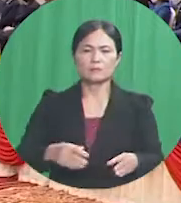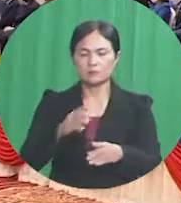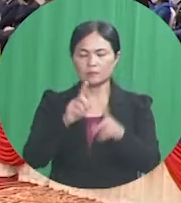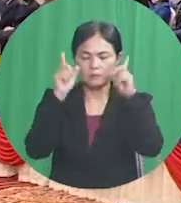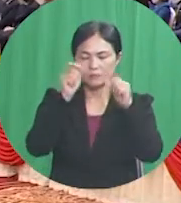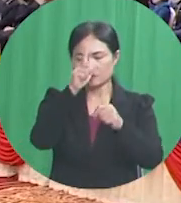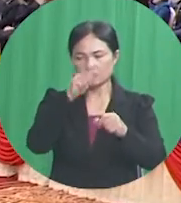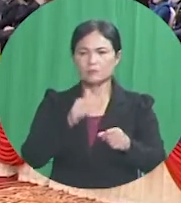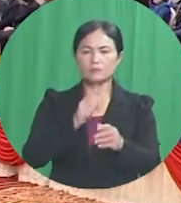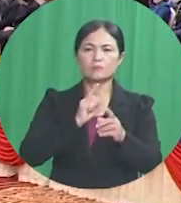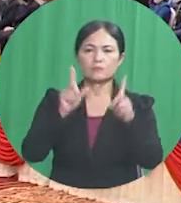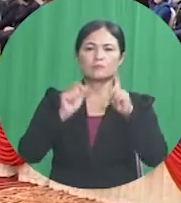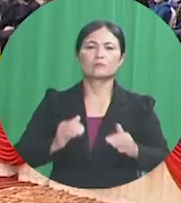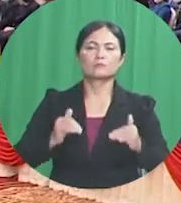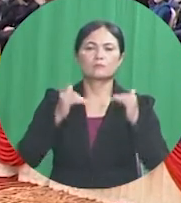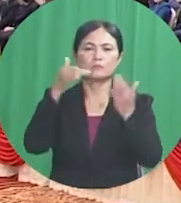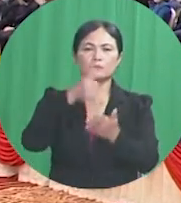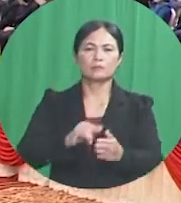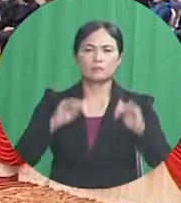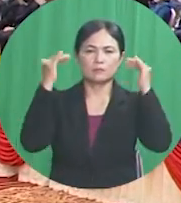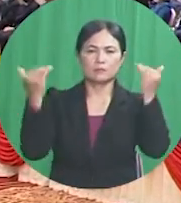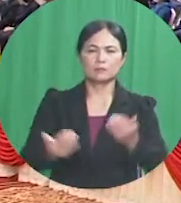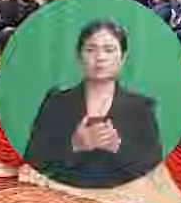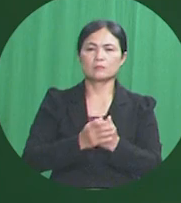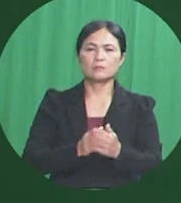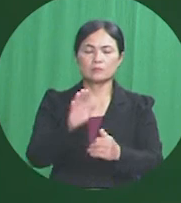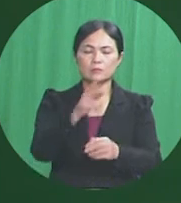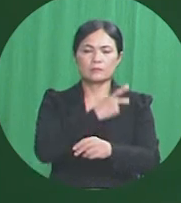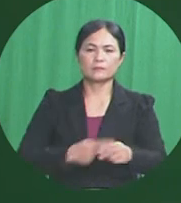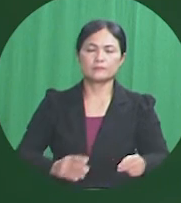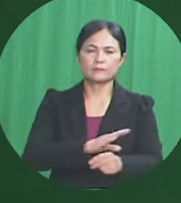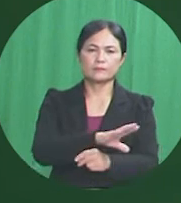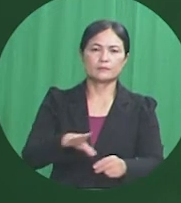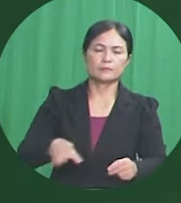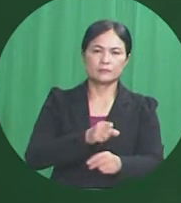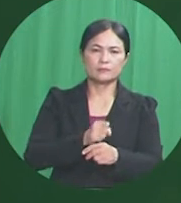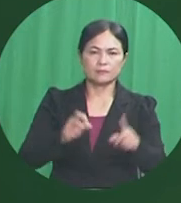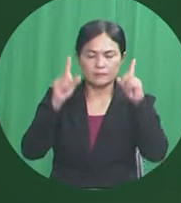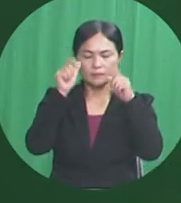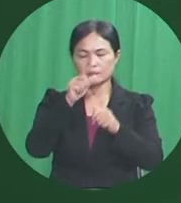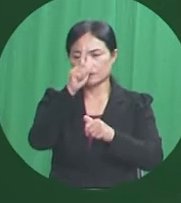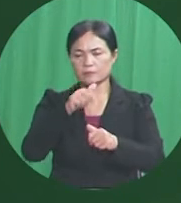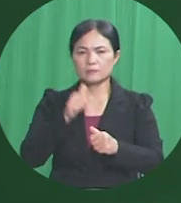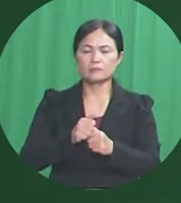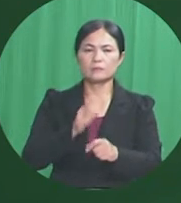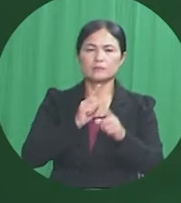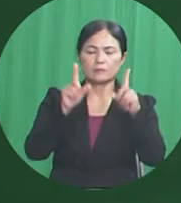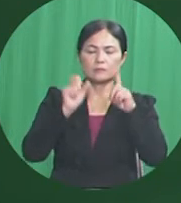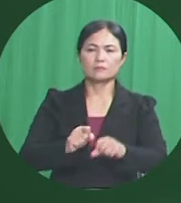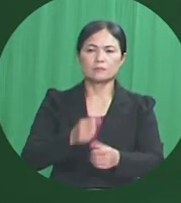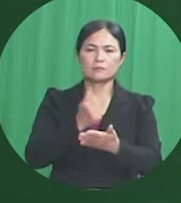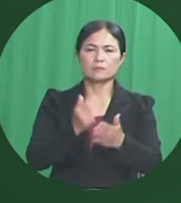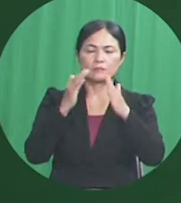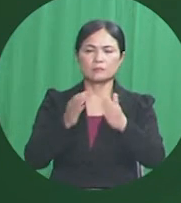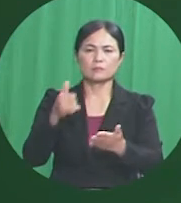លោកជំទាវជាអិសរាជជនជាន់ខ្ពស់តំណាងគ្រប់ស្ថាប័នរបស់ព្រះរាជាណាចក្រកម្ពុជាឯកឧត្តមលោកជំទាវជាអិសរាជជនការទូ